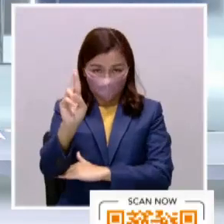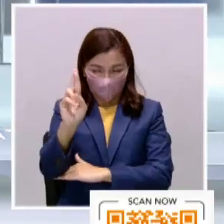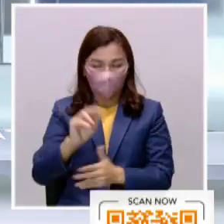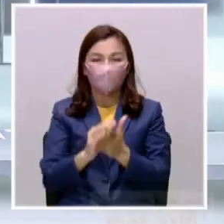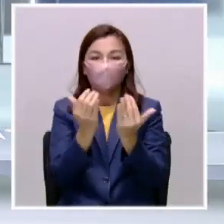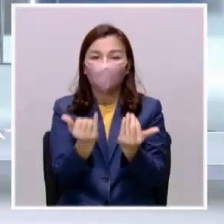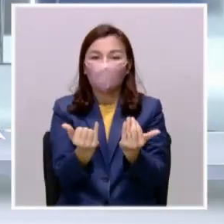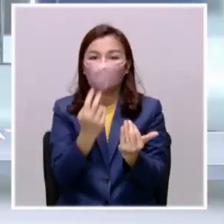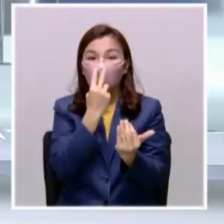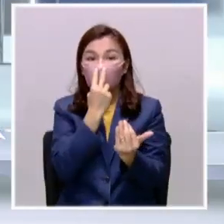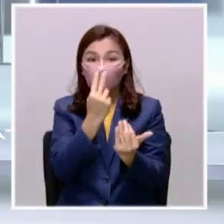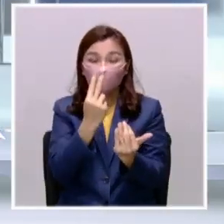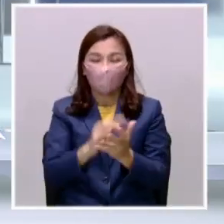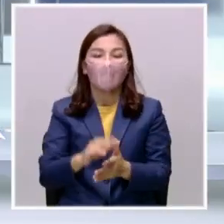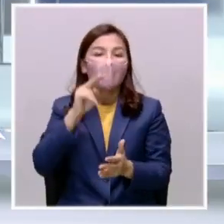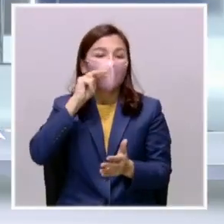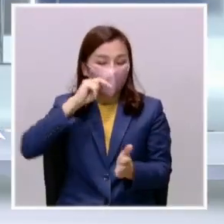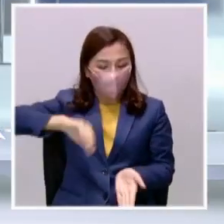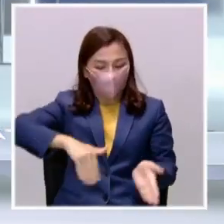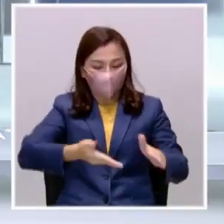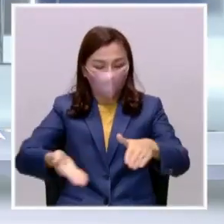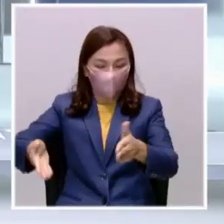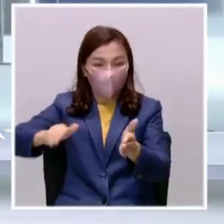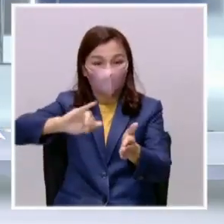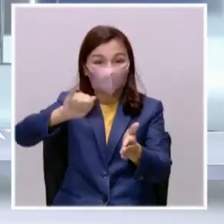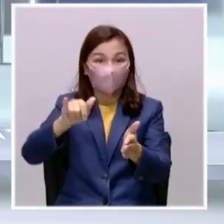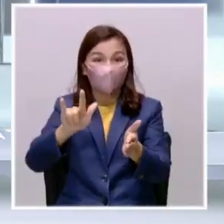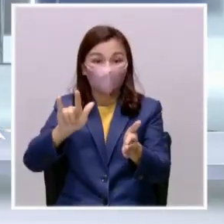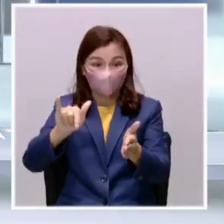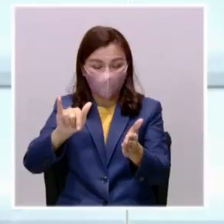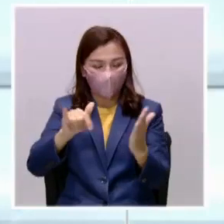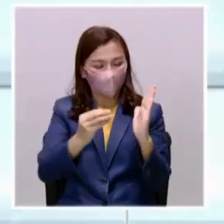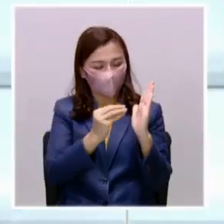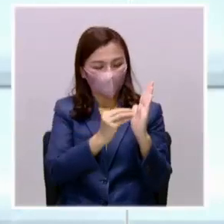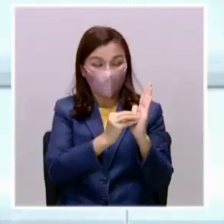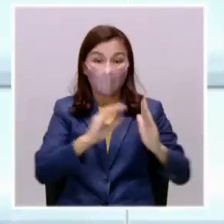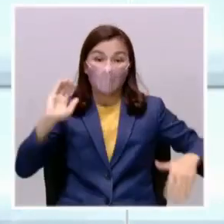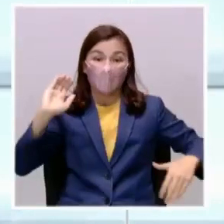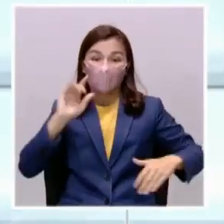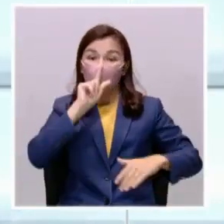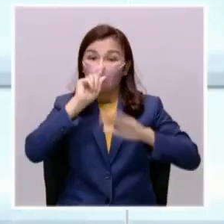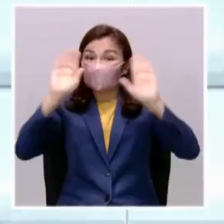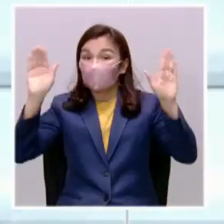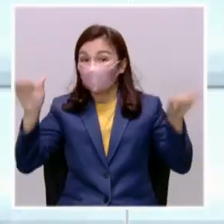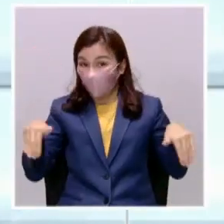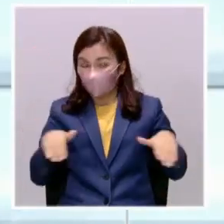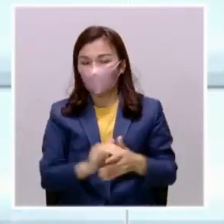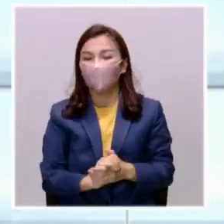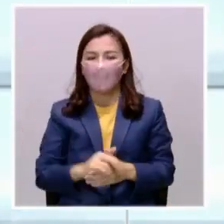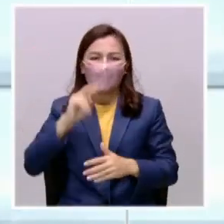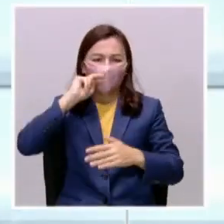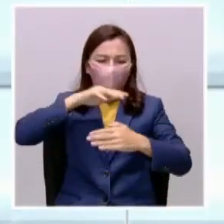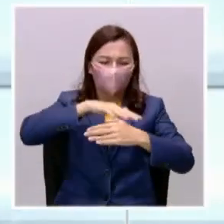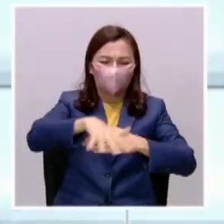และมาติดตามสถานการณ์น้ำในลุ่มแม่น้ำเจ้าพระยาค่ะไปดูกันในเป็นที่จังหวัดไชน่านะคะที่พบว่าปริมาณน้ำไหลเข้าเขื่อน